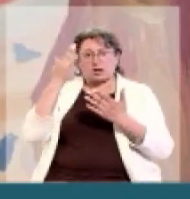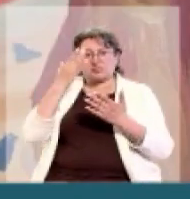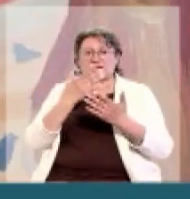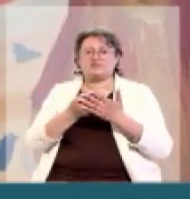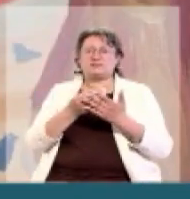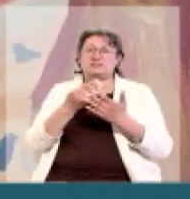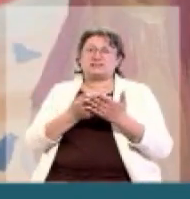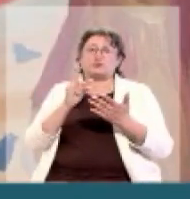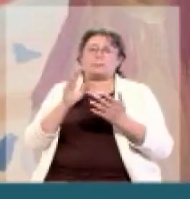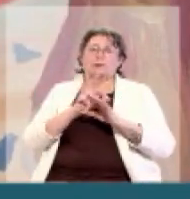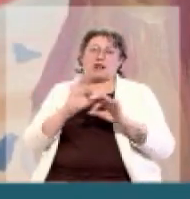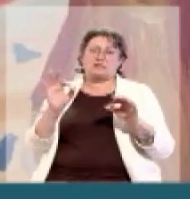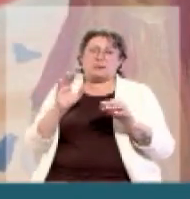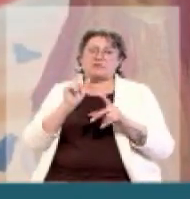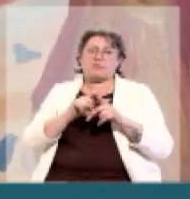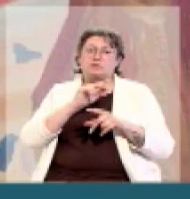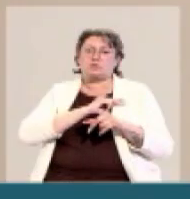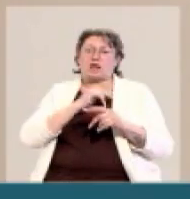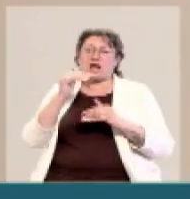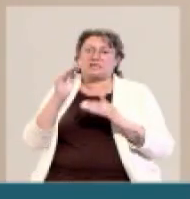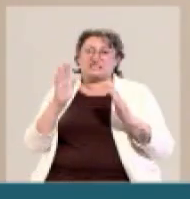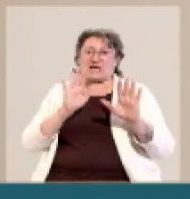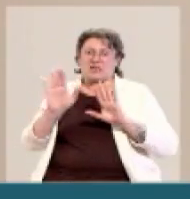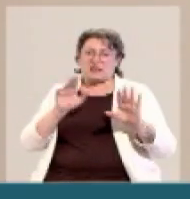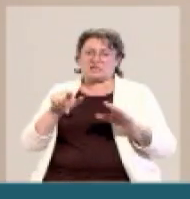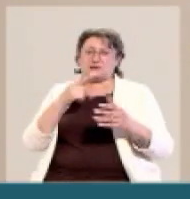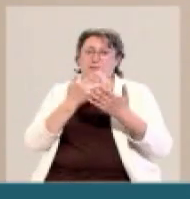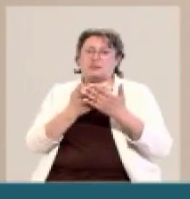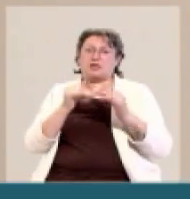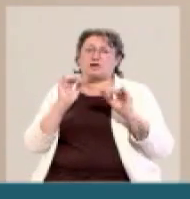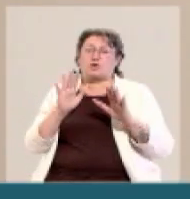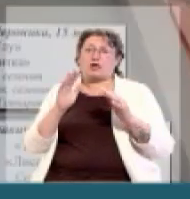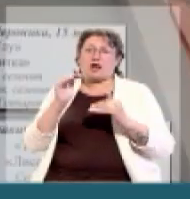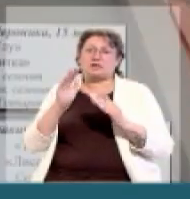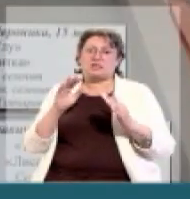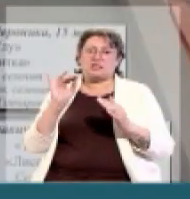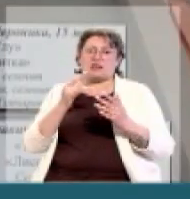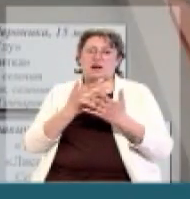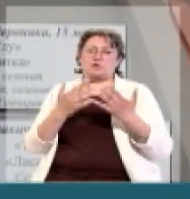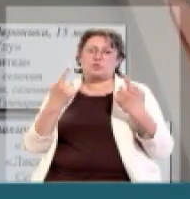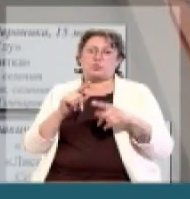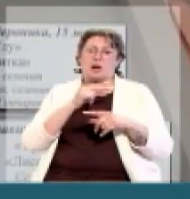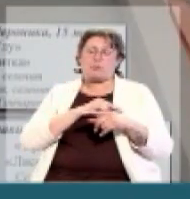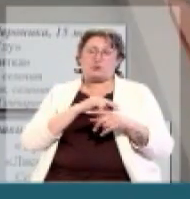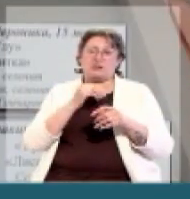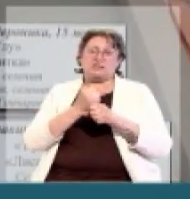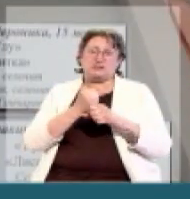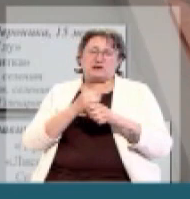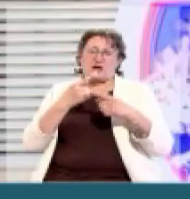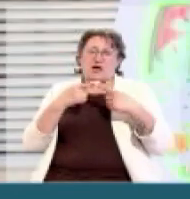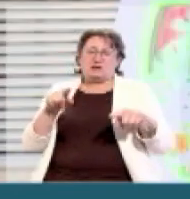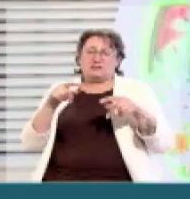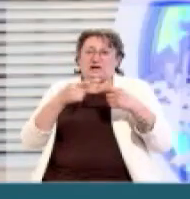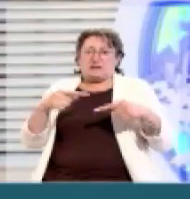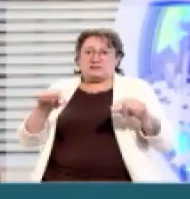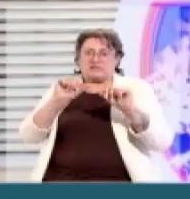своего ценителя прекрасного. По словам сотрудников картинной галереи, здесь представлены не только картины, но и ряд других работ, выполненных в разных